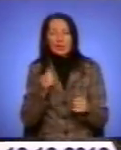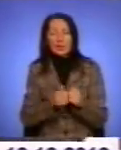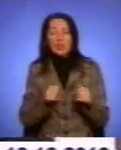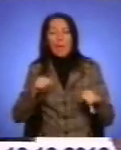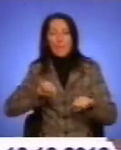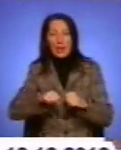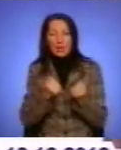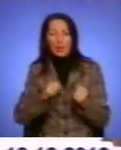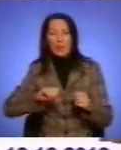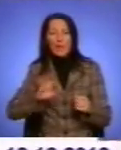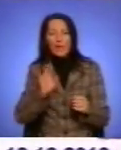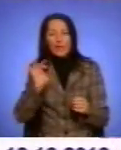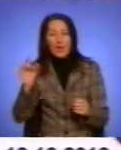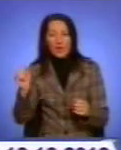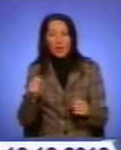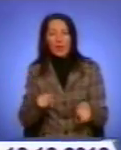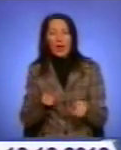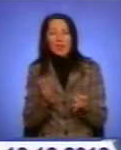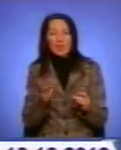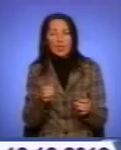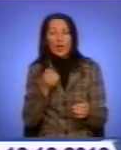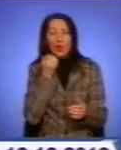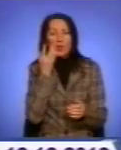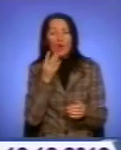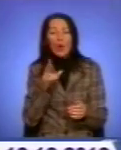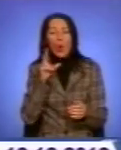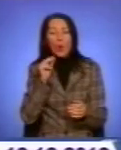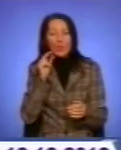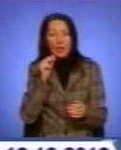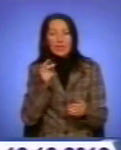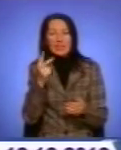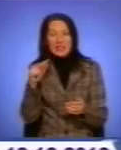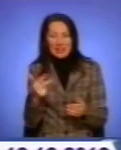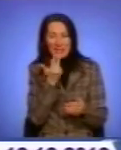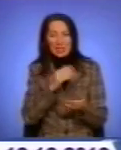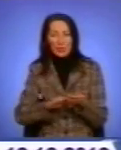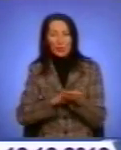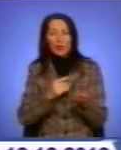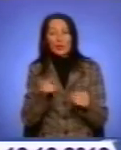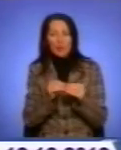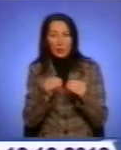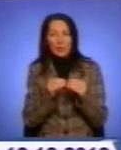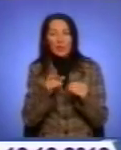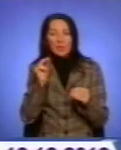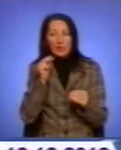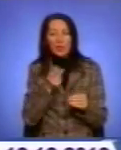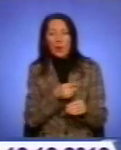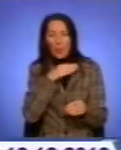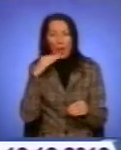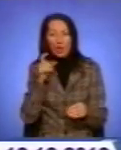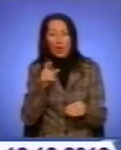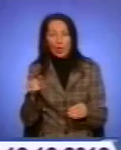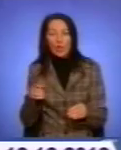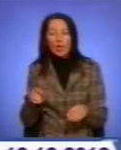до нерухомості суглобів. А ще зазвичай, коли у даті тричі повторюється одні і ті ж цифри, безліч пар поспішають реєструвати